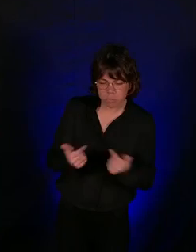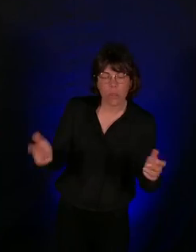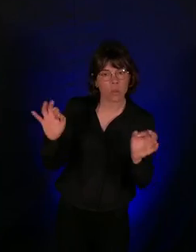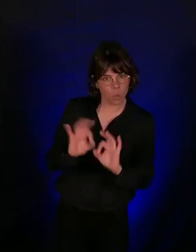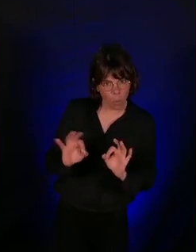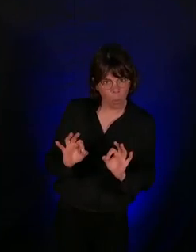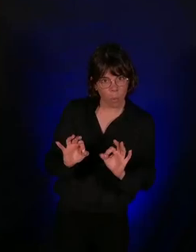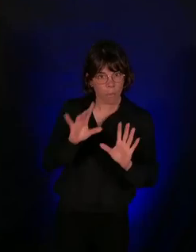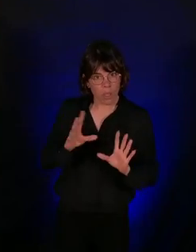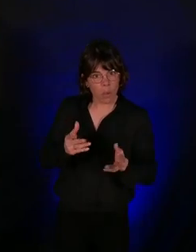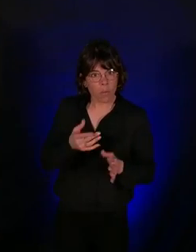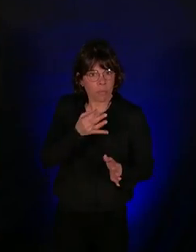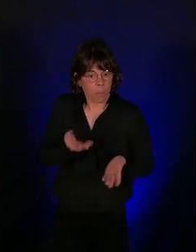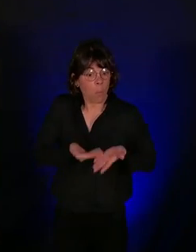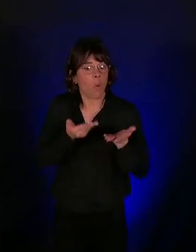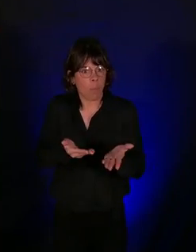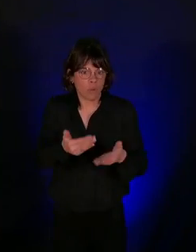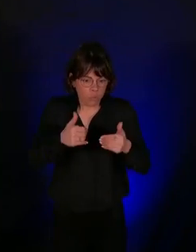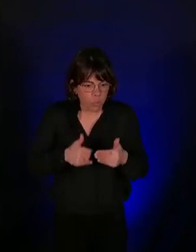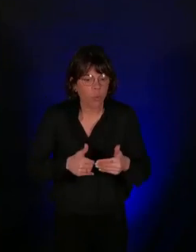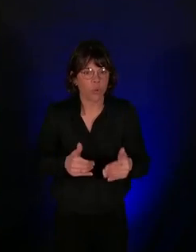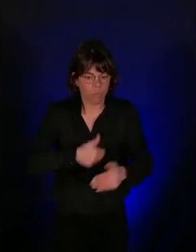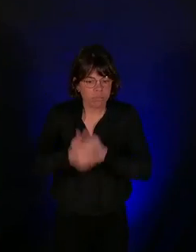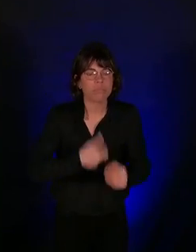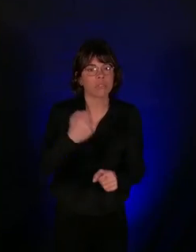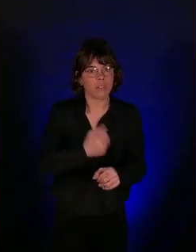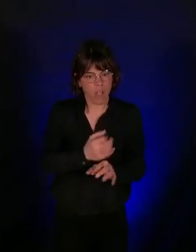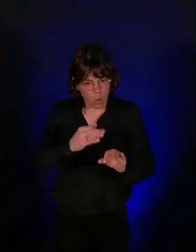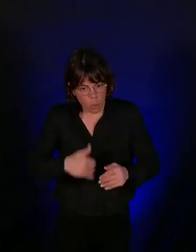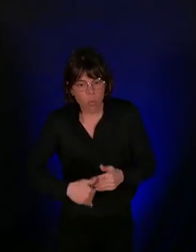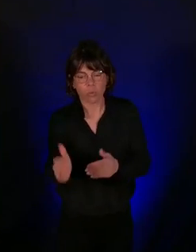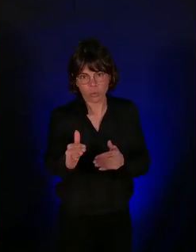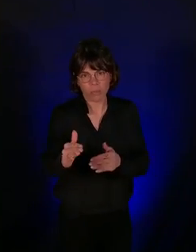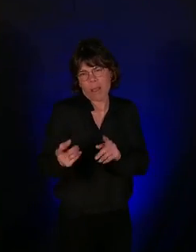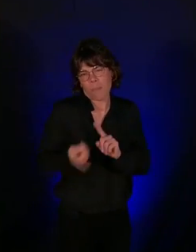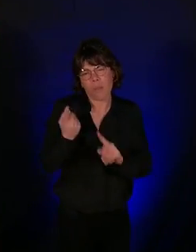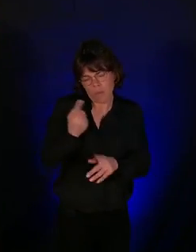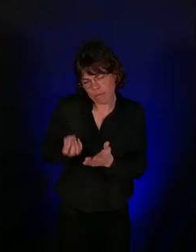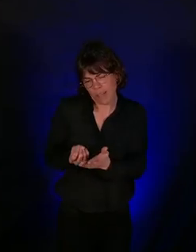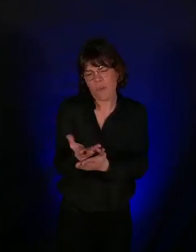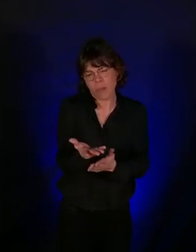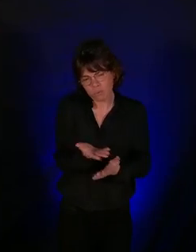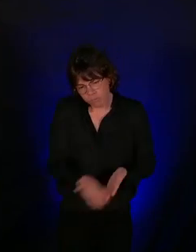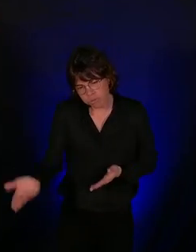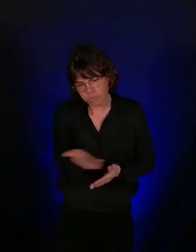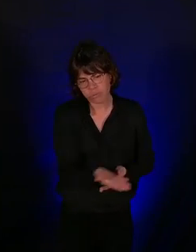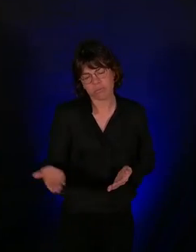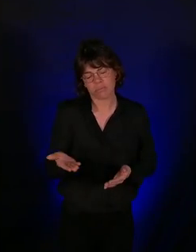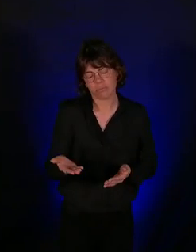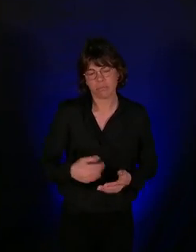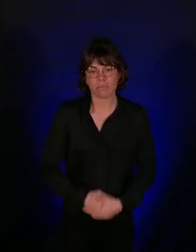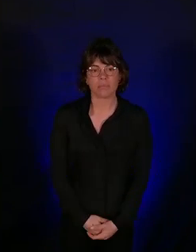souhaitent de bons travaux pour la suite de notre congrès voilà mes camarades la précision était importante pour tout le